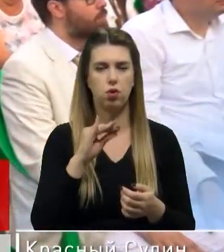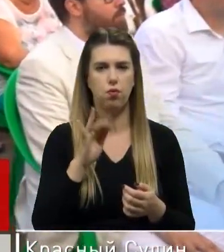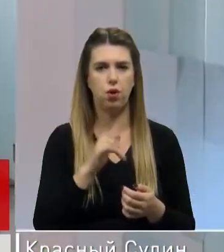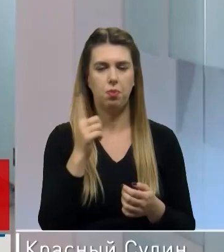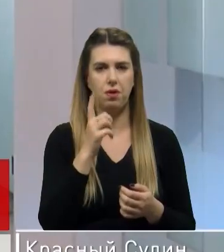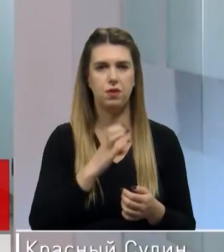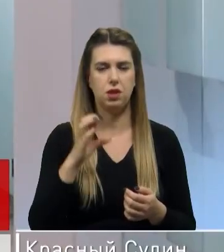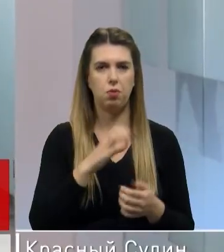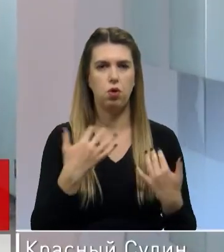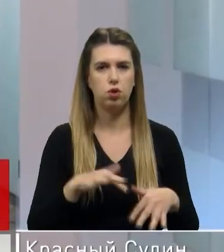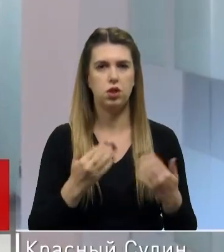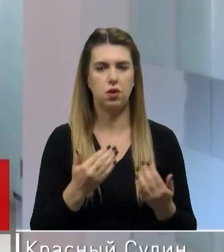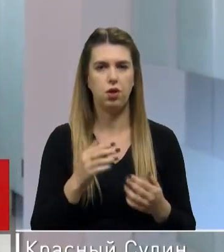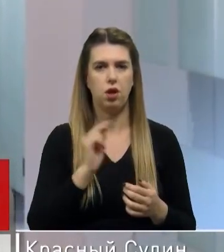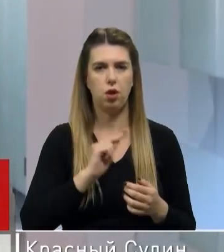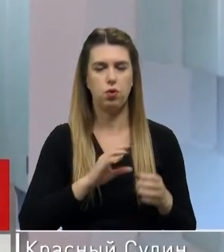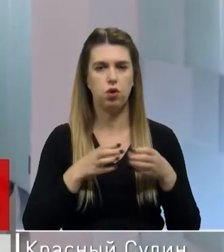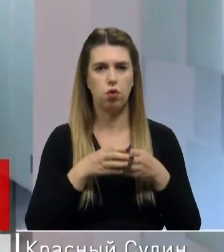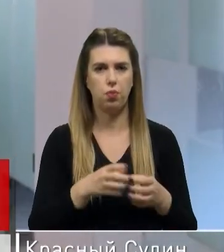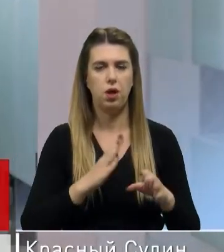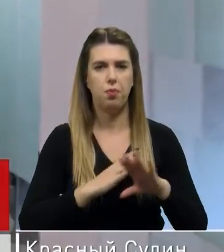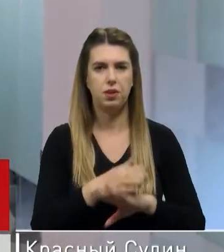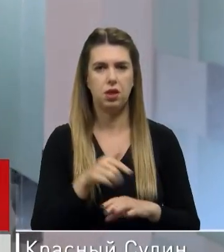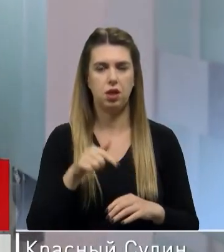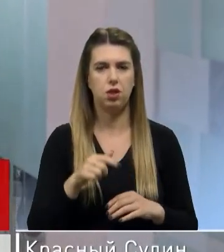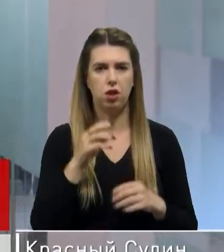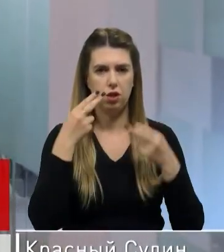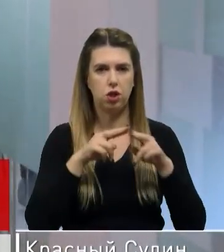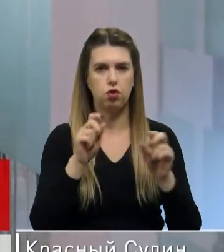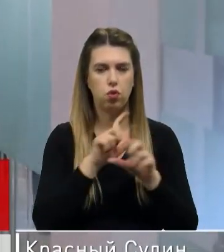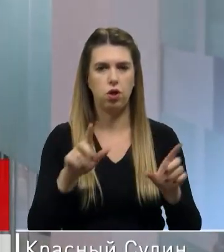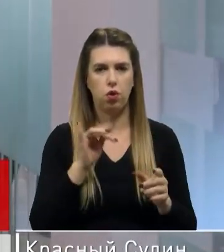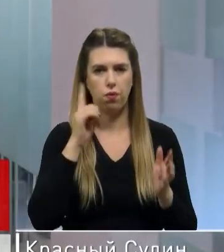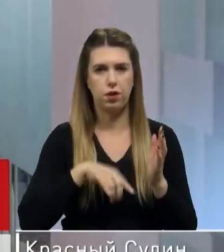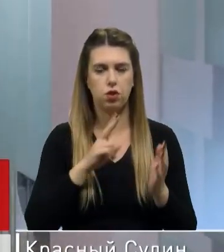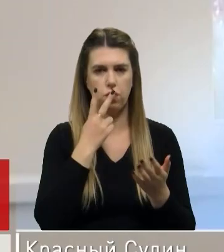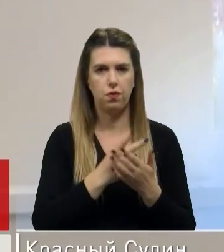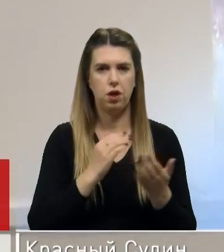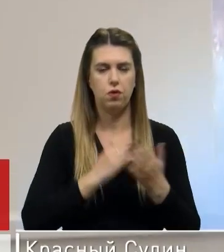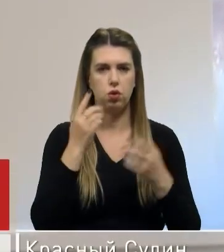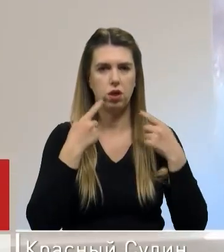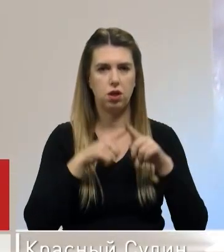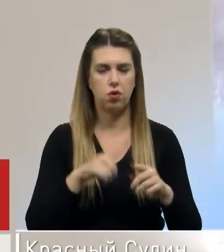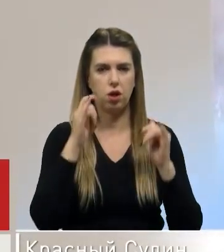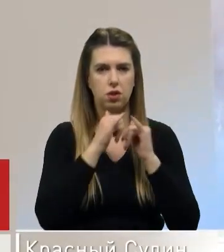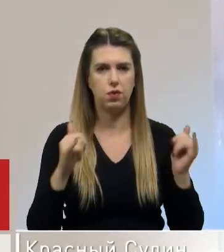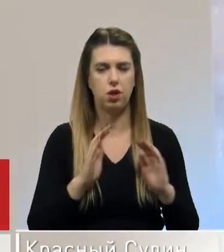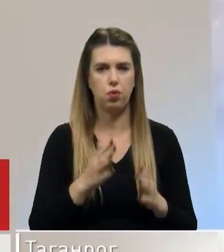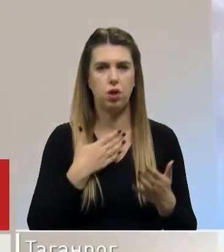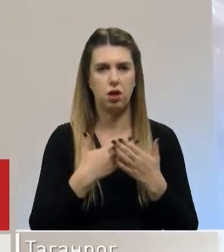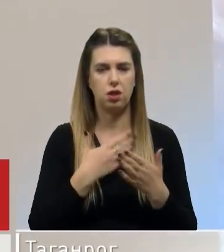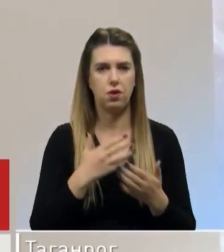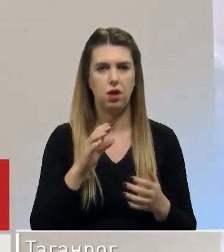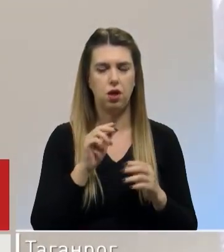1 сентября, а уже сегодня в ходе рабочей поездки посетил эту инженерную школу и убедился, на Дону высокие технологии развиваются